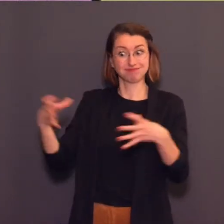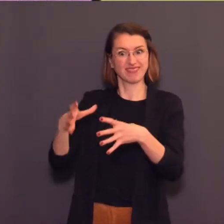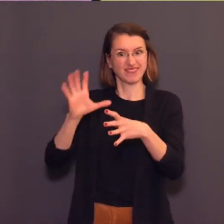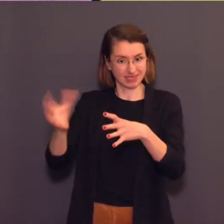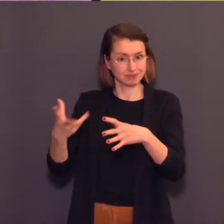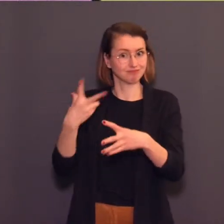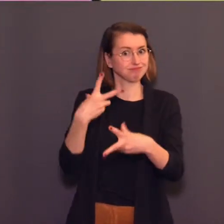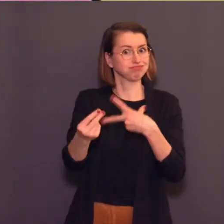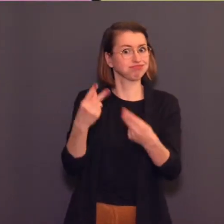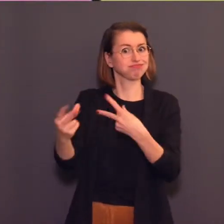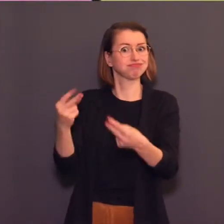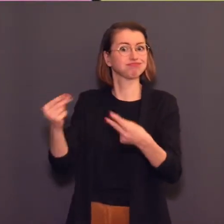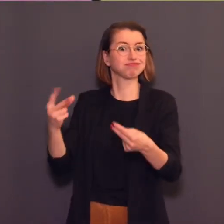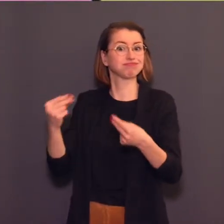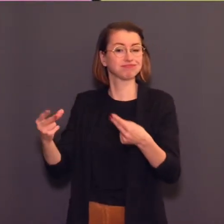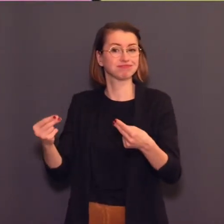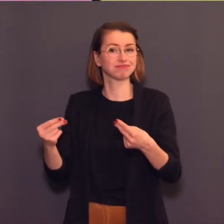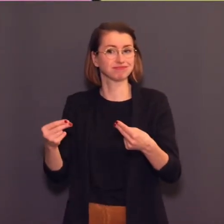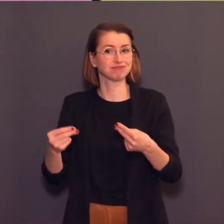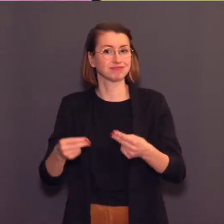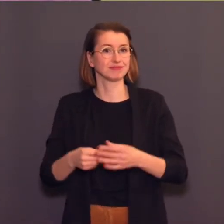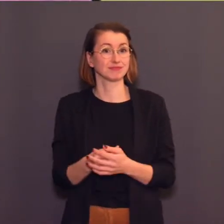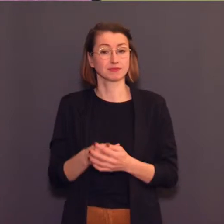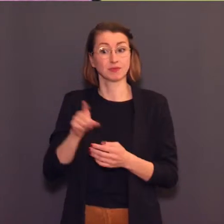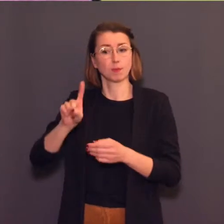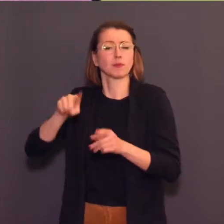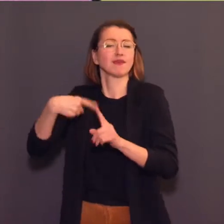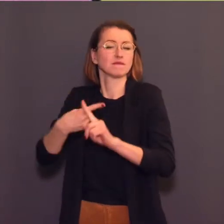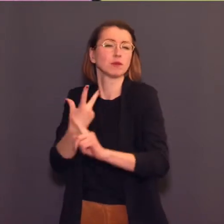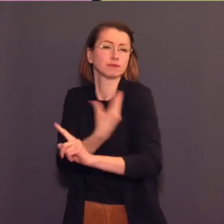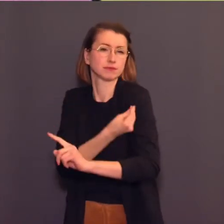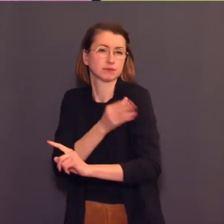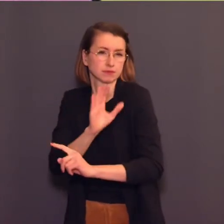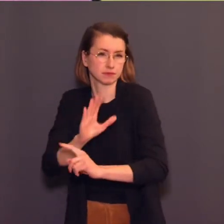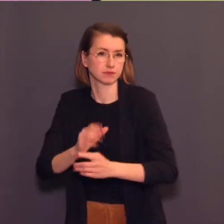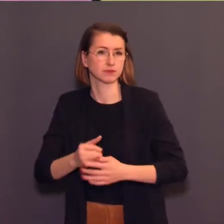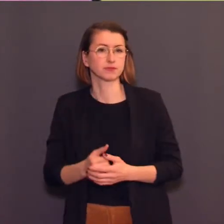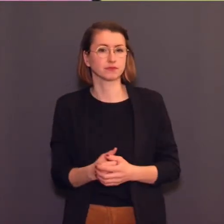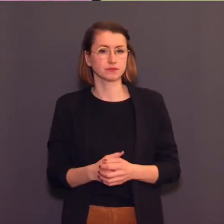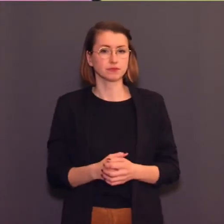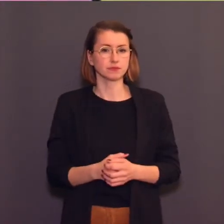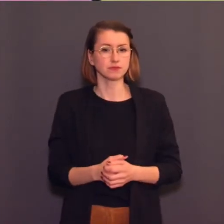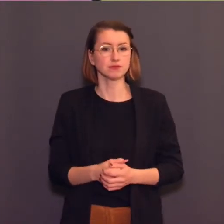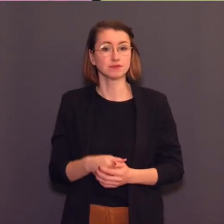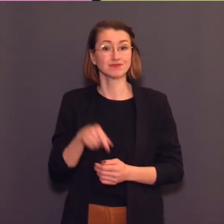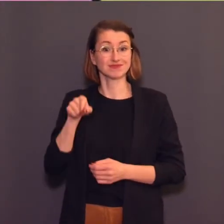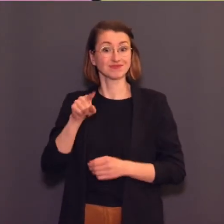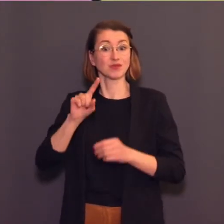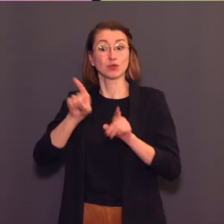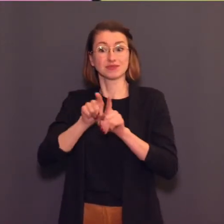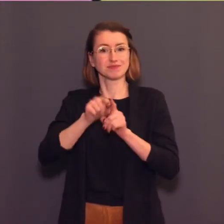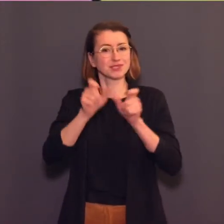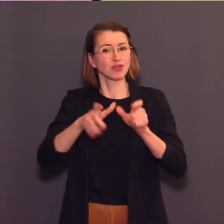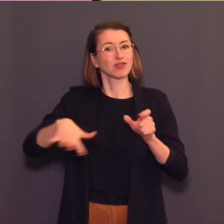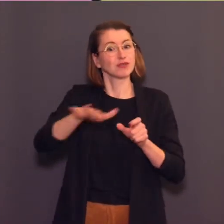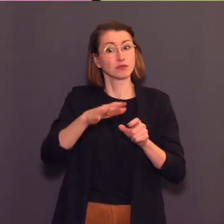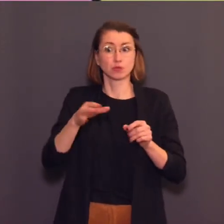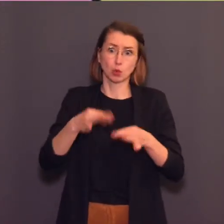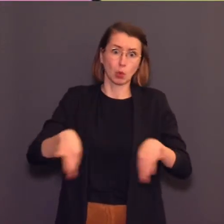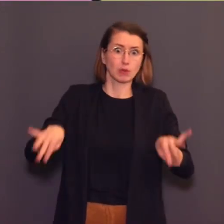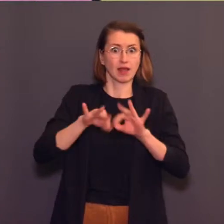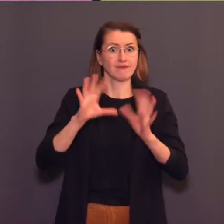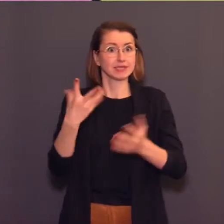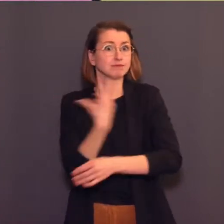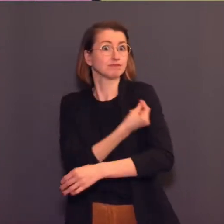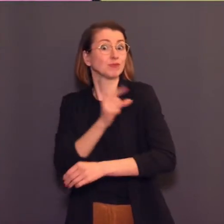en l'occurrence ici 1 96 000 personnes, soit 9,5% des Belges qui ont reçu une première dose de vaccination, alors que